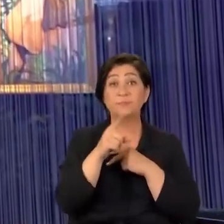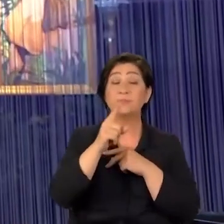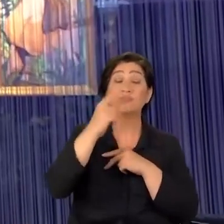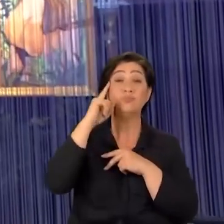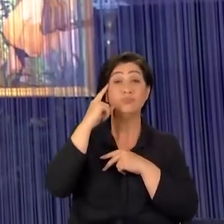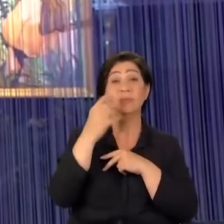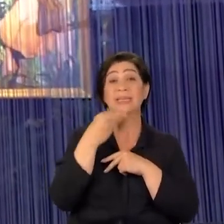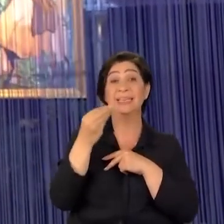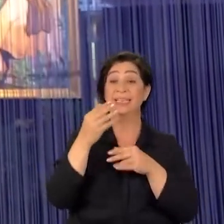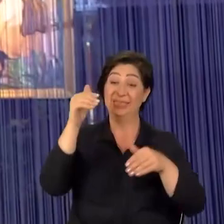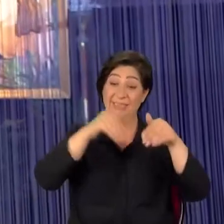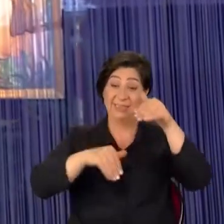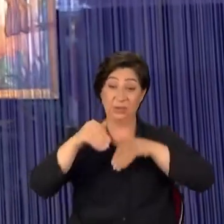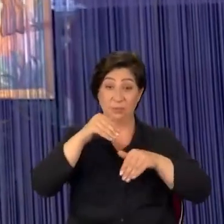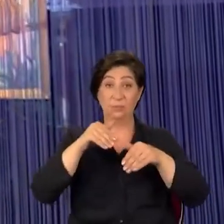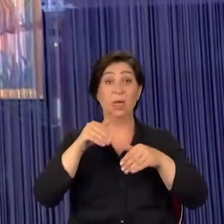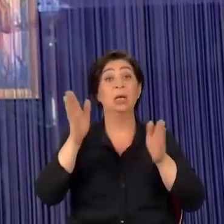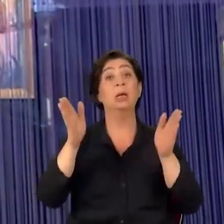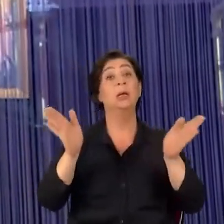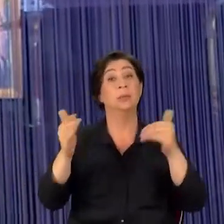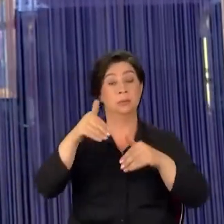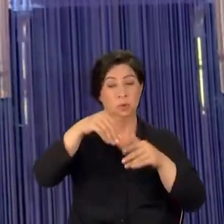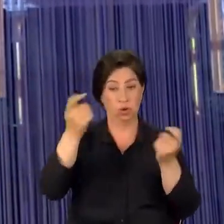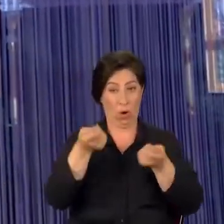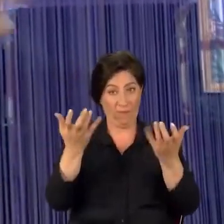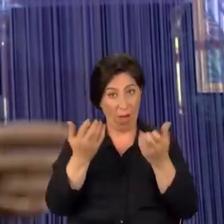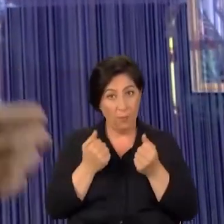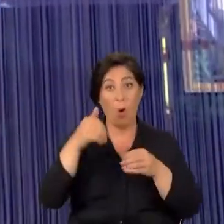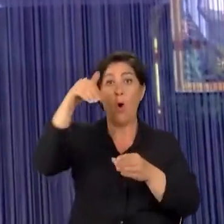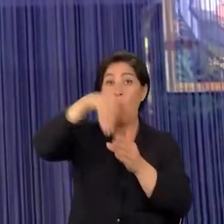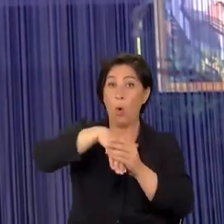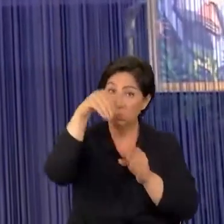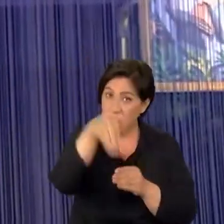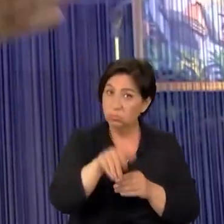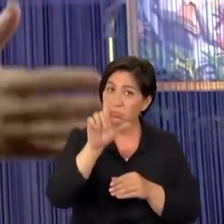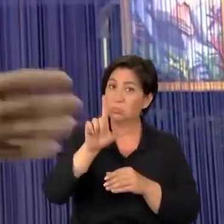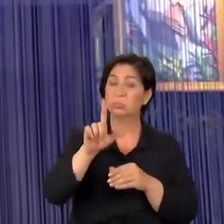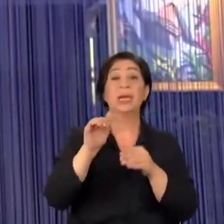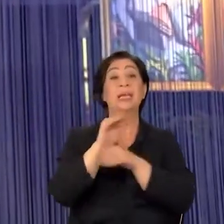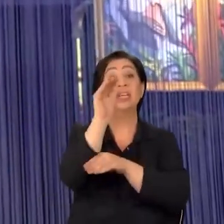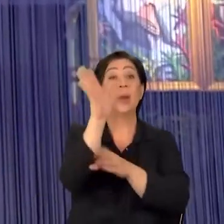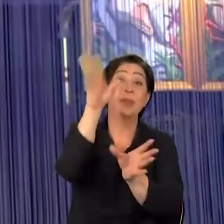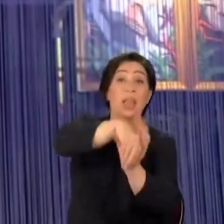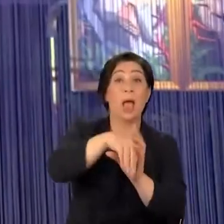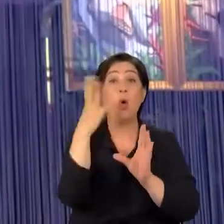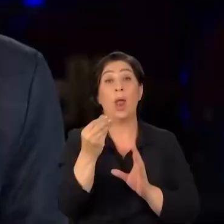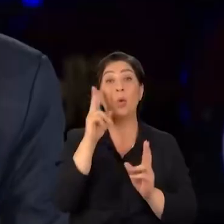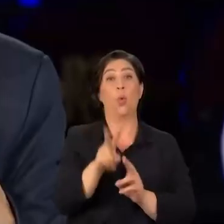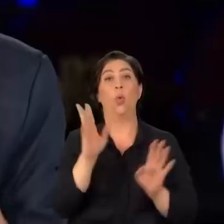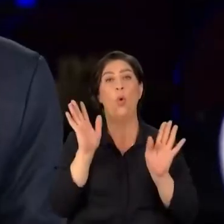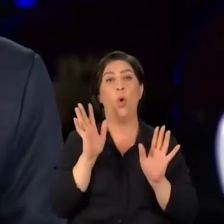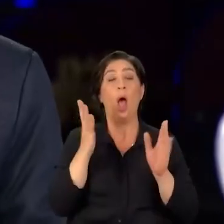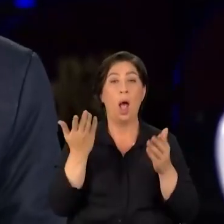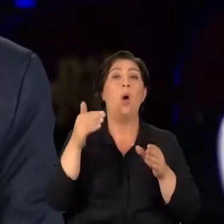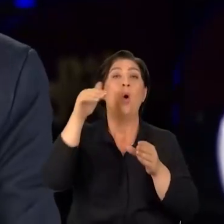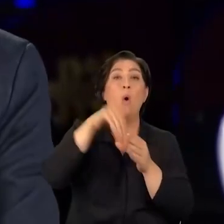Yani seçimde sandık başında görev almayı, oy kullanmanın gerekliliğini... Tabii yaşama müdahale diye görüyor onu zaten. Ama oy